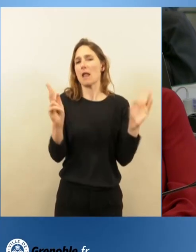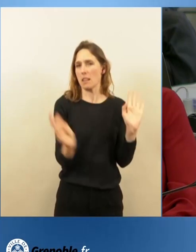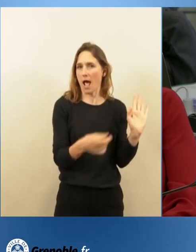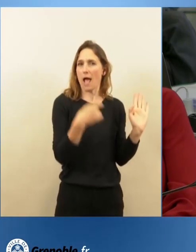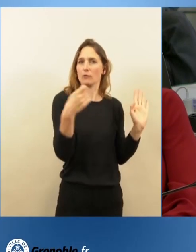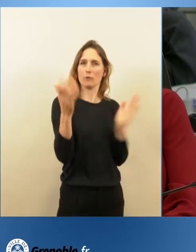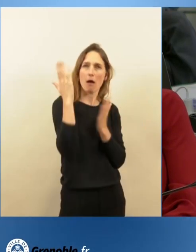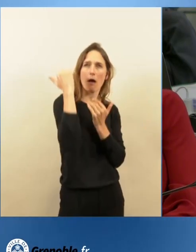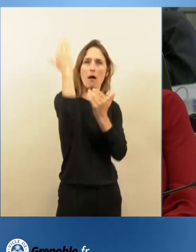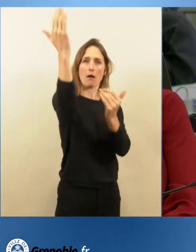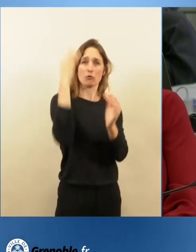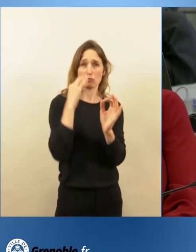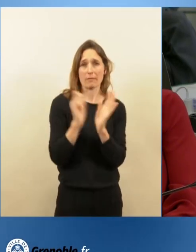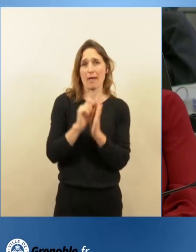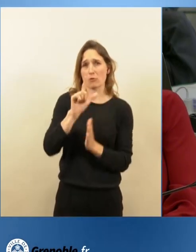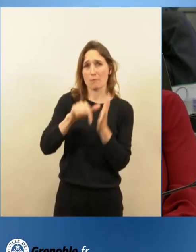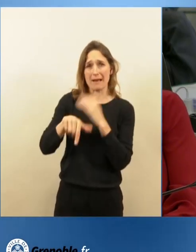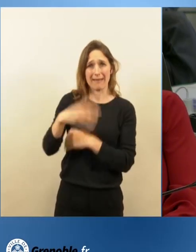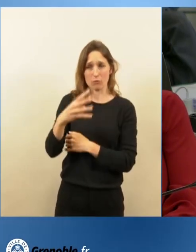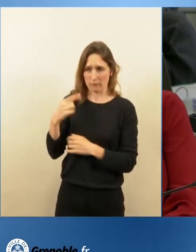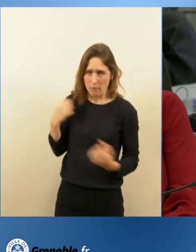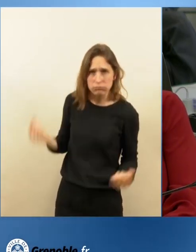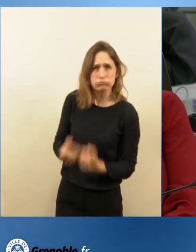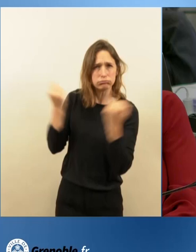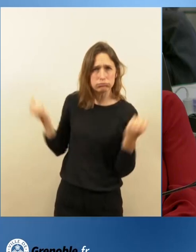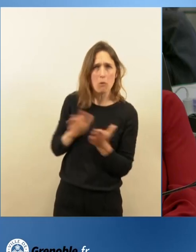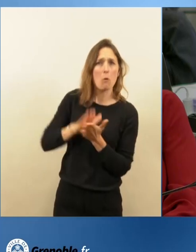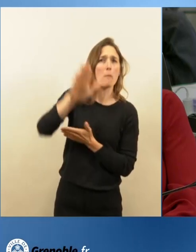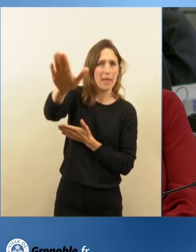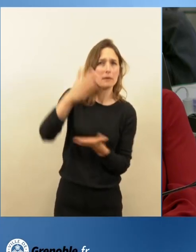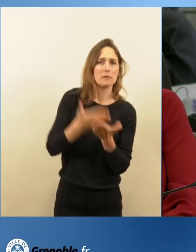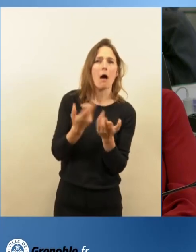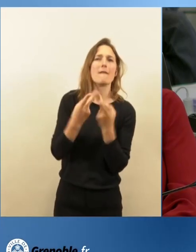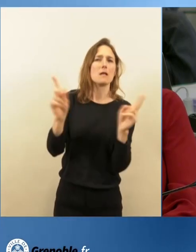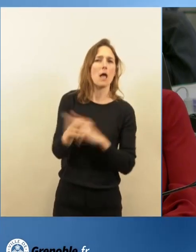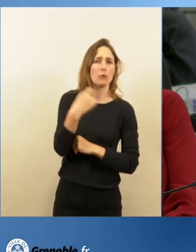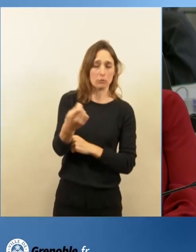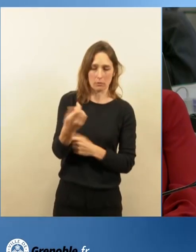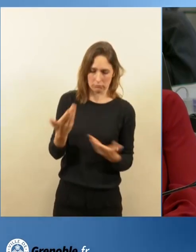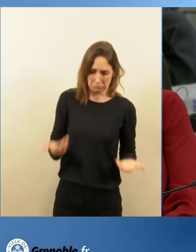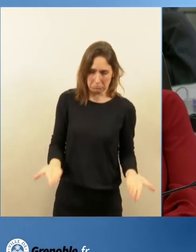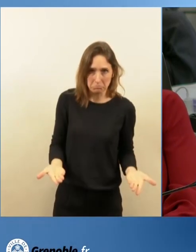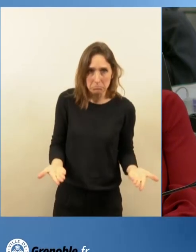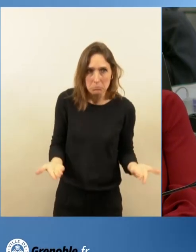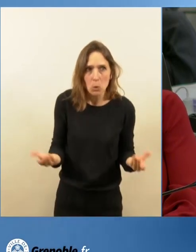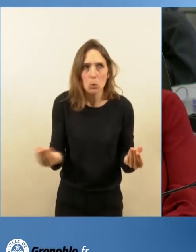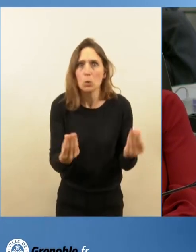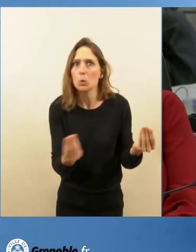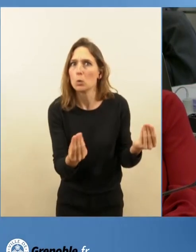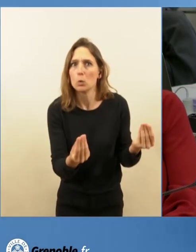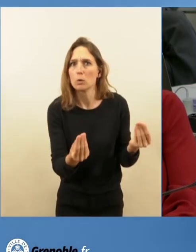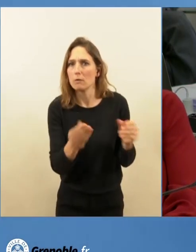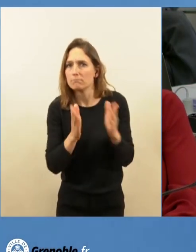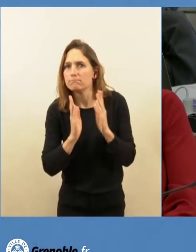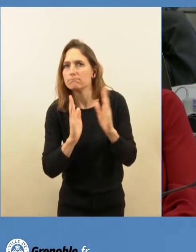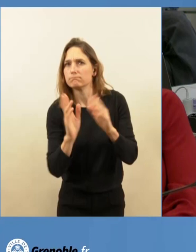et qui était une promesse de 2014 8 ans après on l'aperçoit mal où est l'évolution de la trame verte a-t-elle vraiment